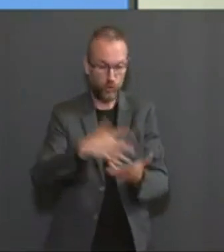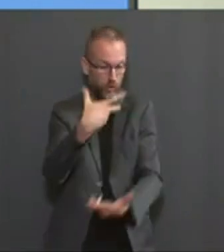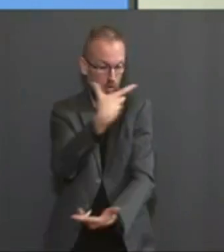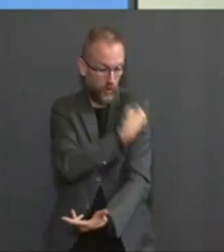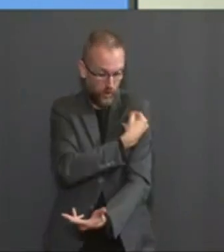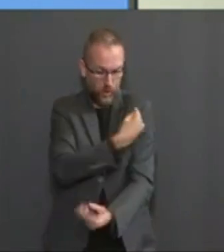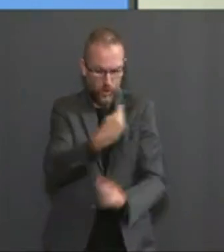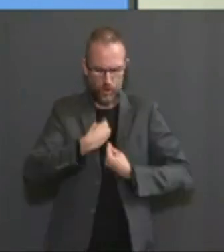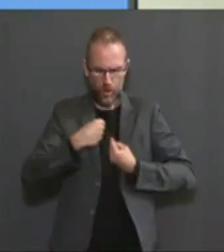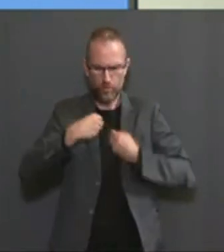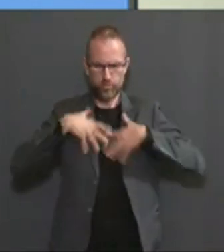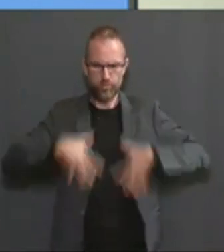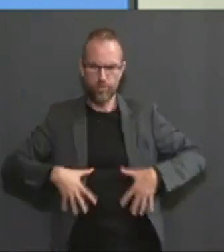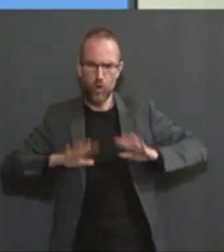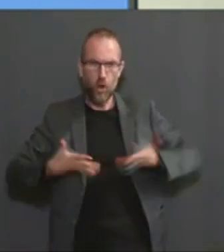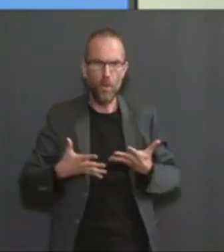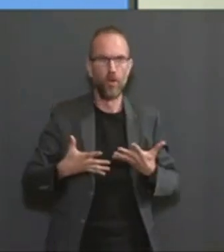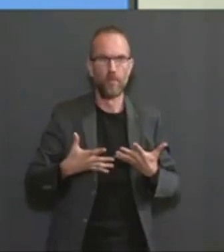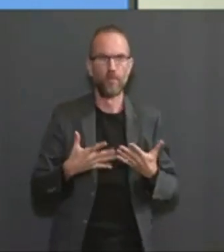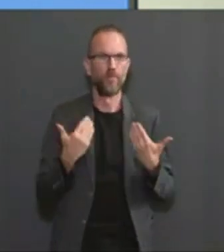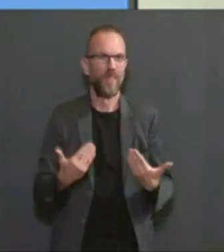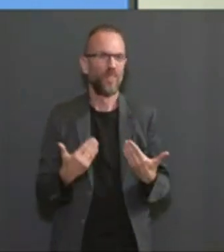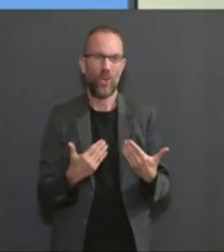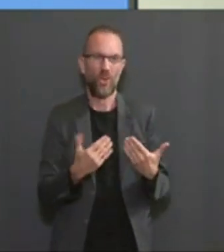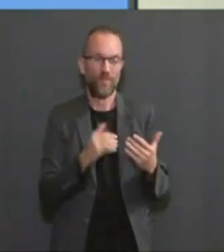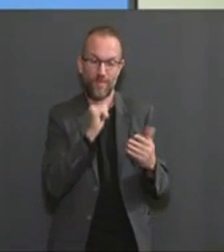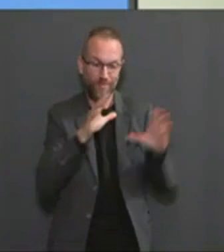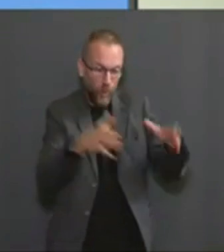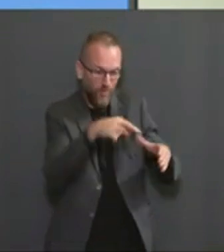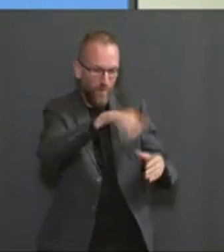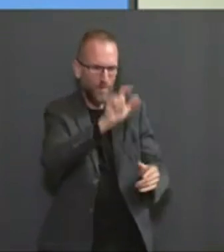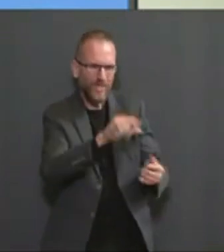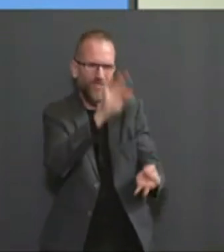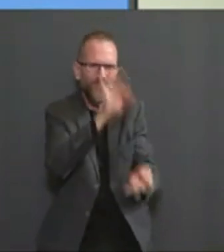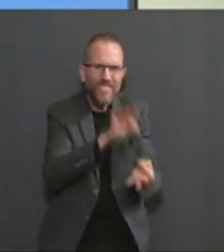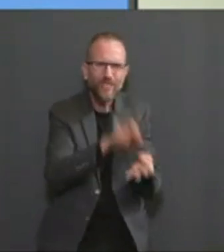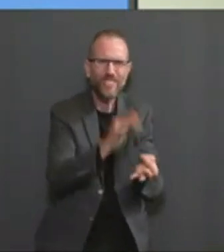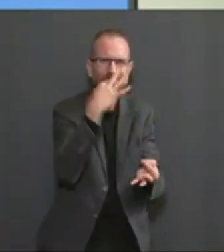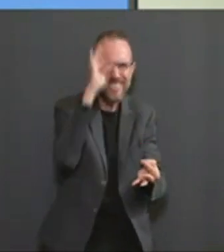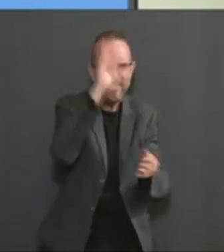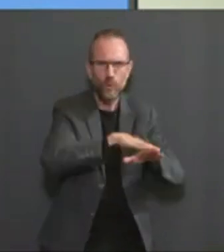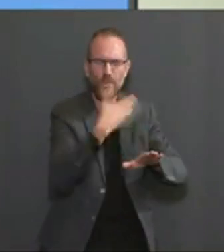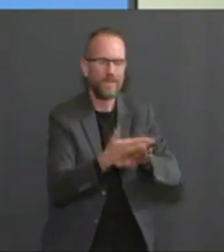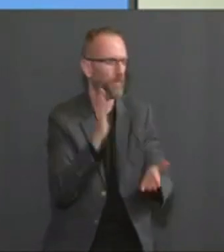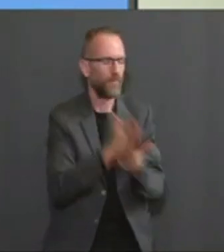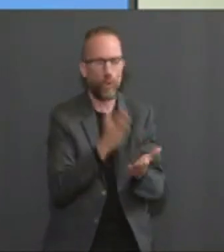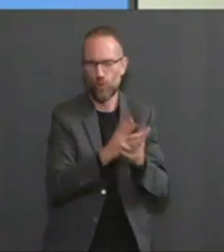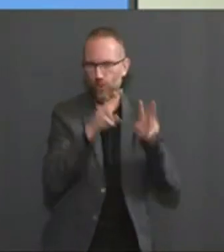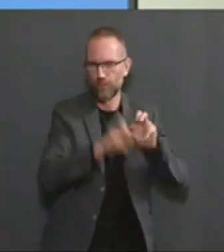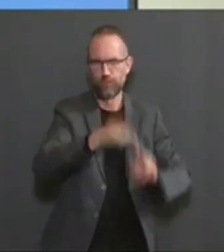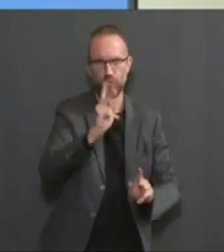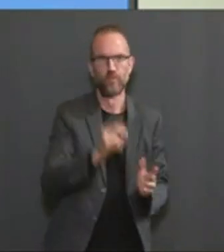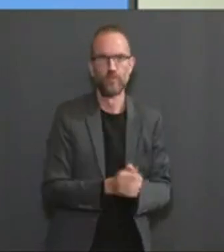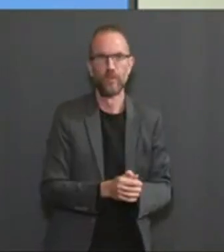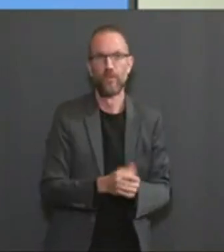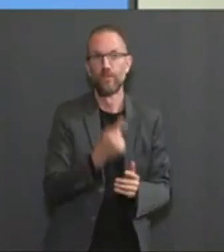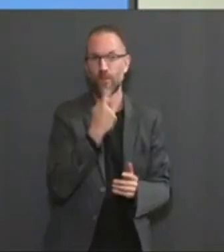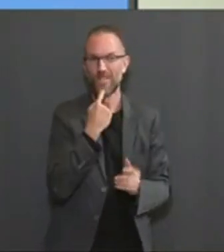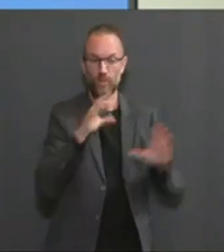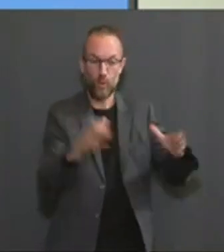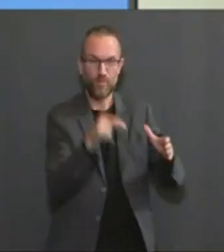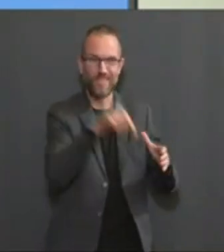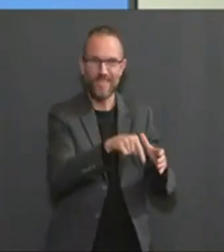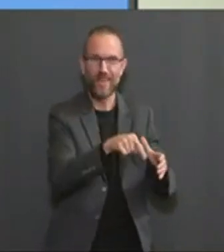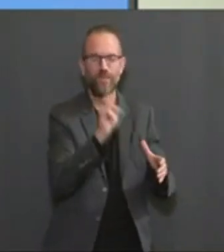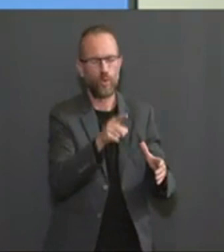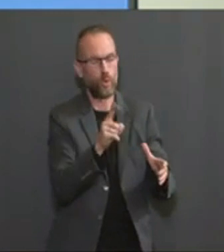gens qui sont pris dans les tests au départ. Lorsqu'on essaye un vaccin, ces personnes devront rester particulièrement prudentes, même si